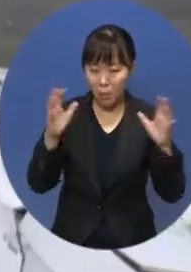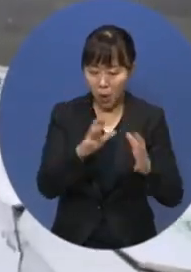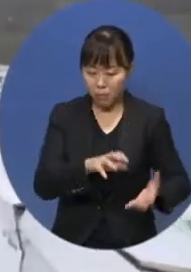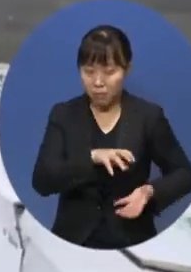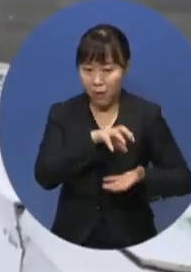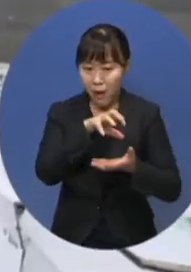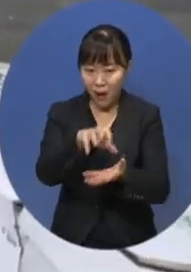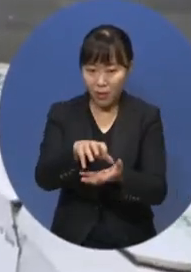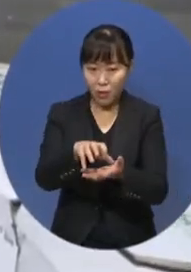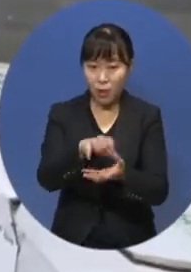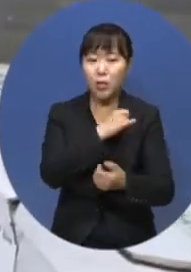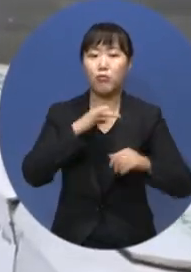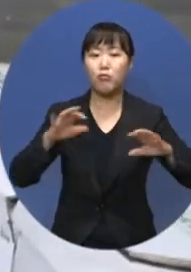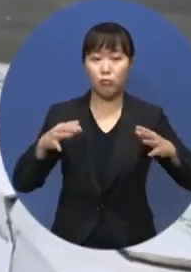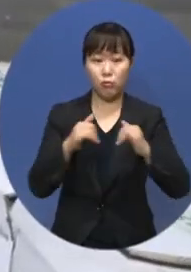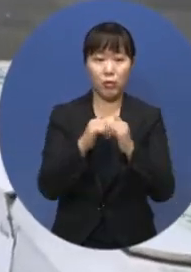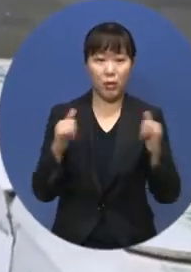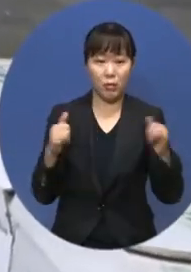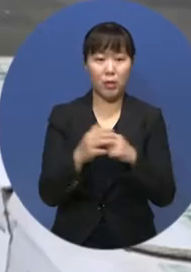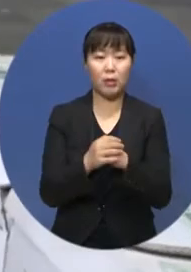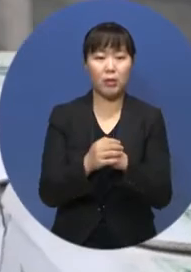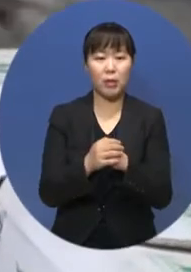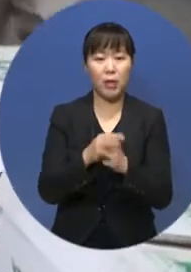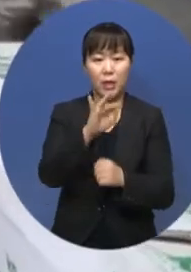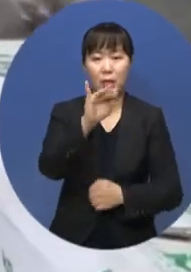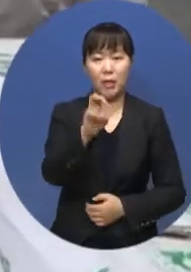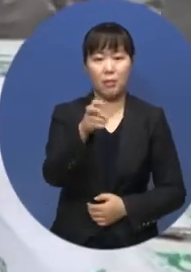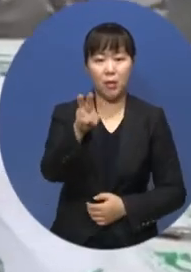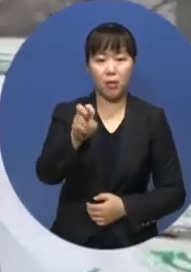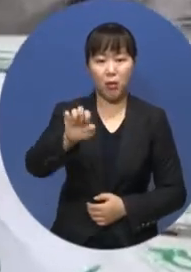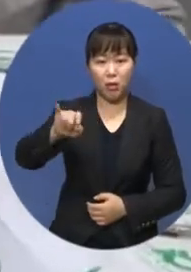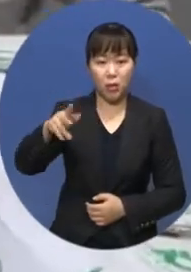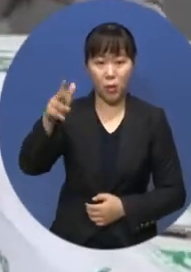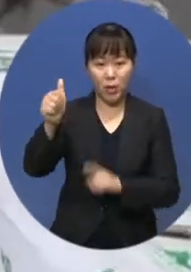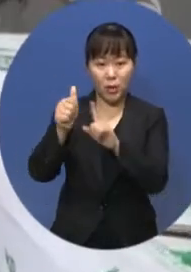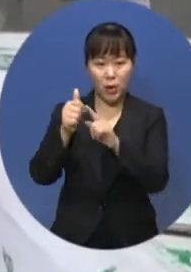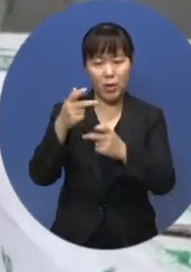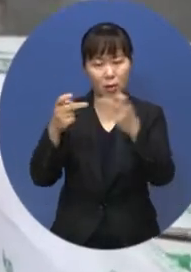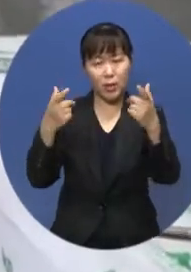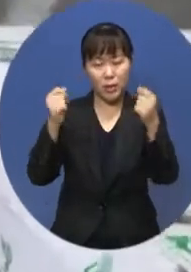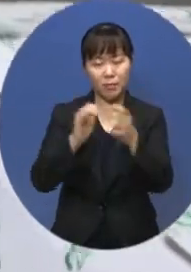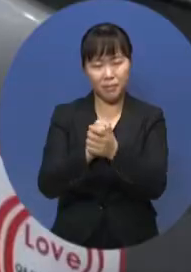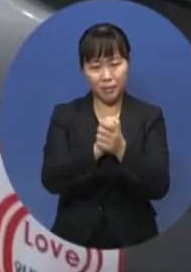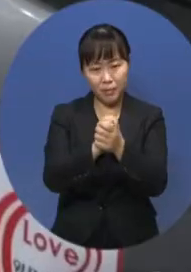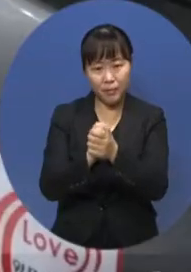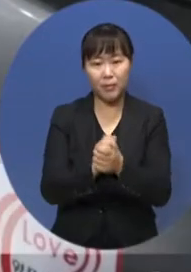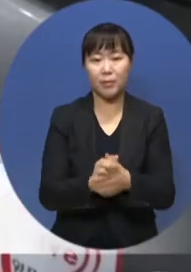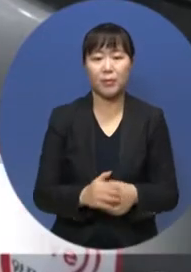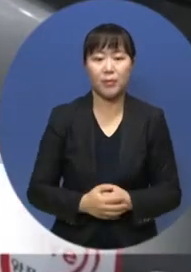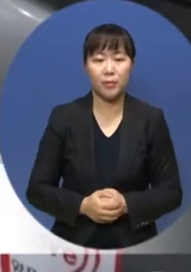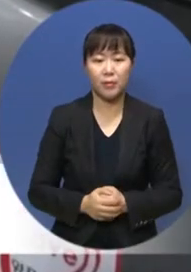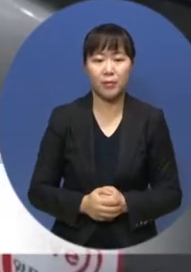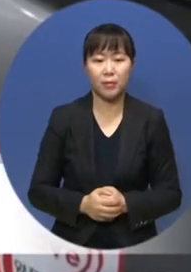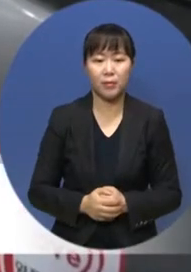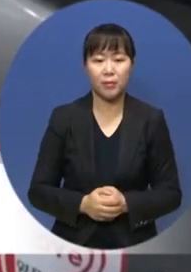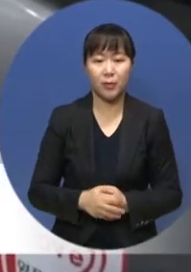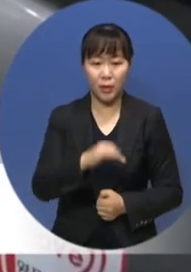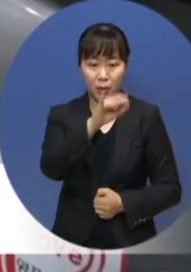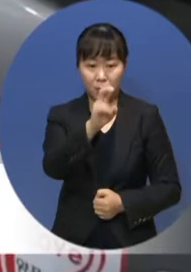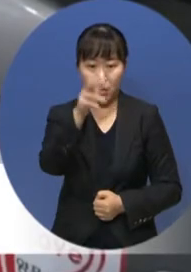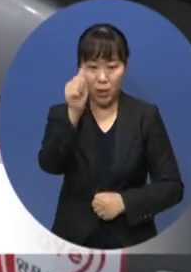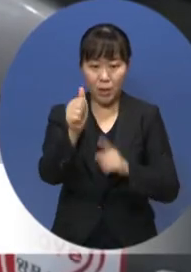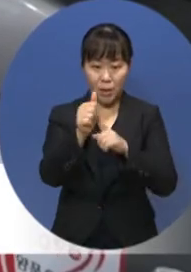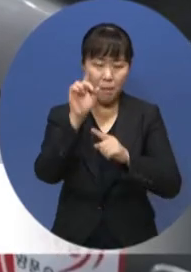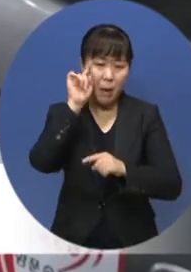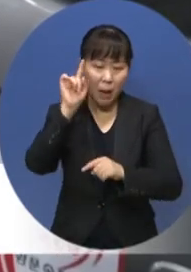전해주는 중국 동포는 이명길 회장과 형제처럼 다정합니다. 김 회장님 매일 아침 와서